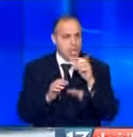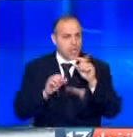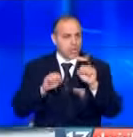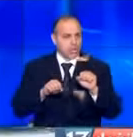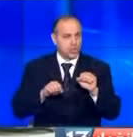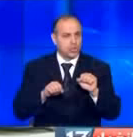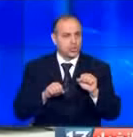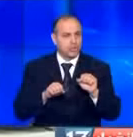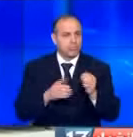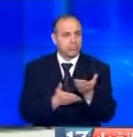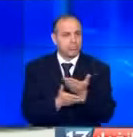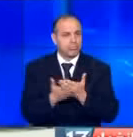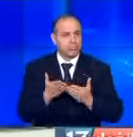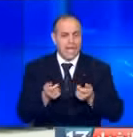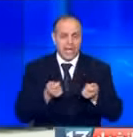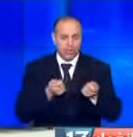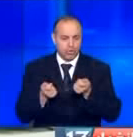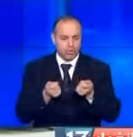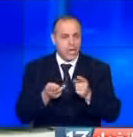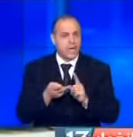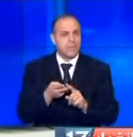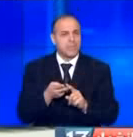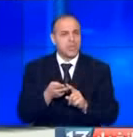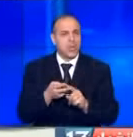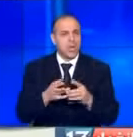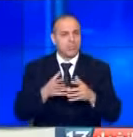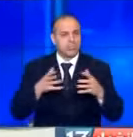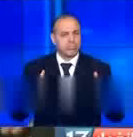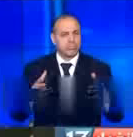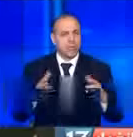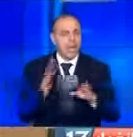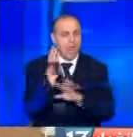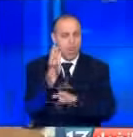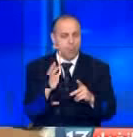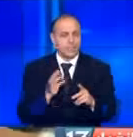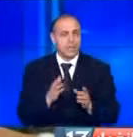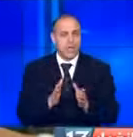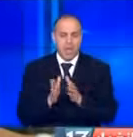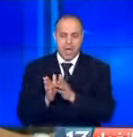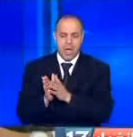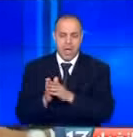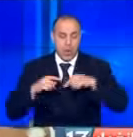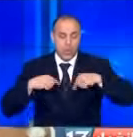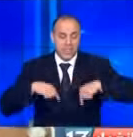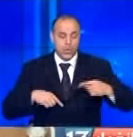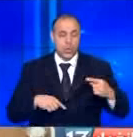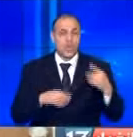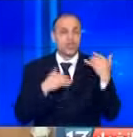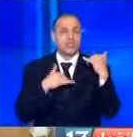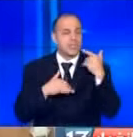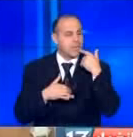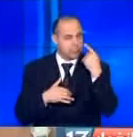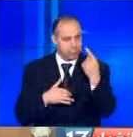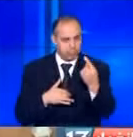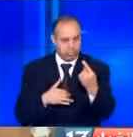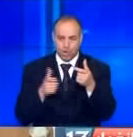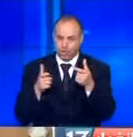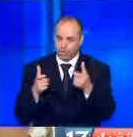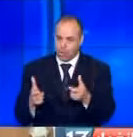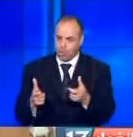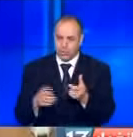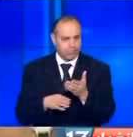التجارية وتوسيع قاعدتها. من جانبه دعا الوزير الأول الجزائري إلى استغلال الفرص المتاحة لفتح